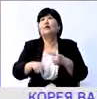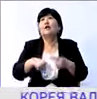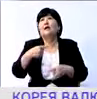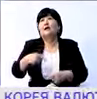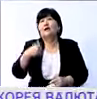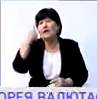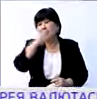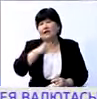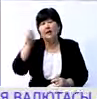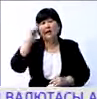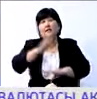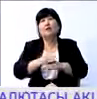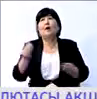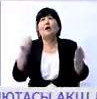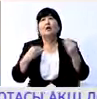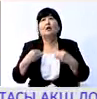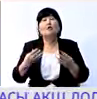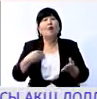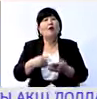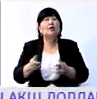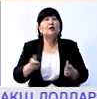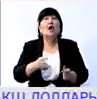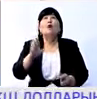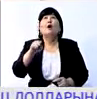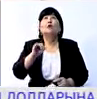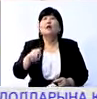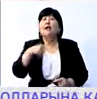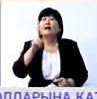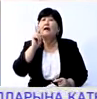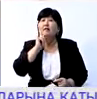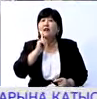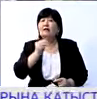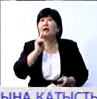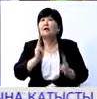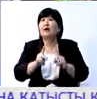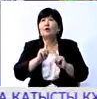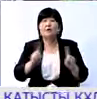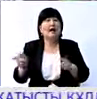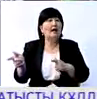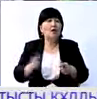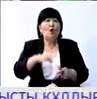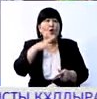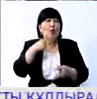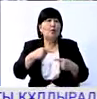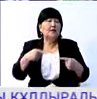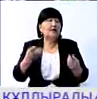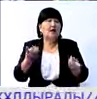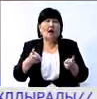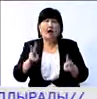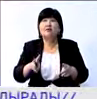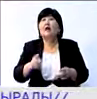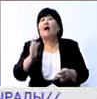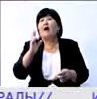жылғы сабаққа киім алуға жинаймын. Бауыржанның айтуынша, тәтті тағамның дайындалуы да тез. Көп затты қажет етпейді.